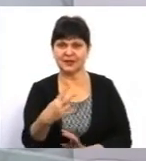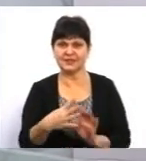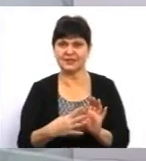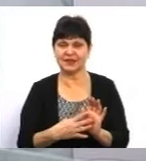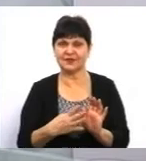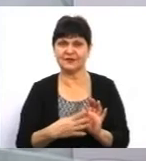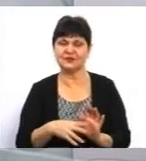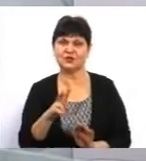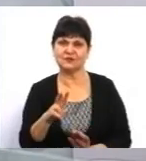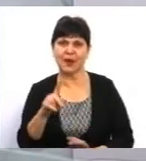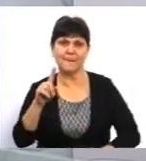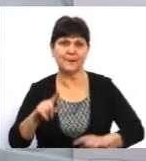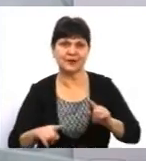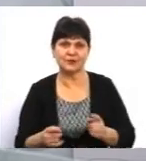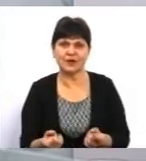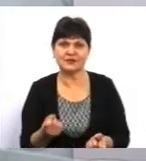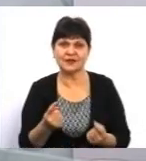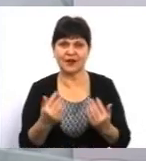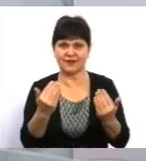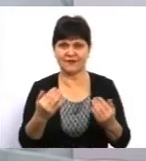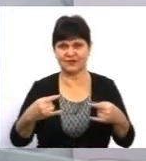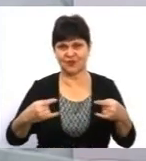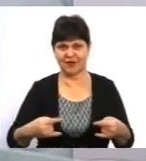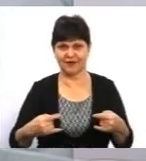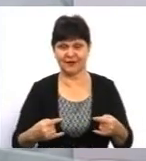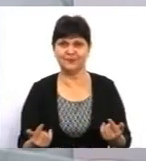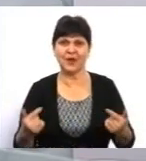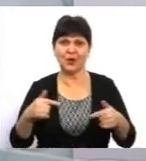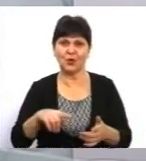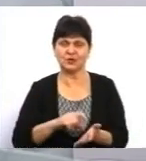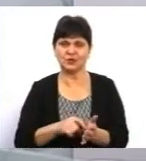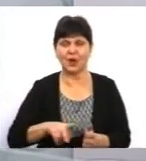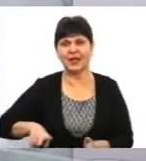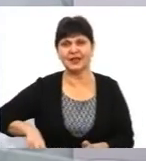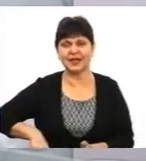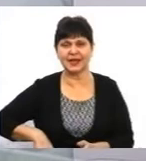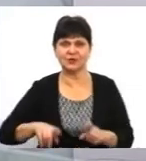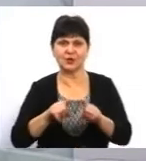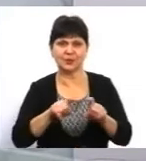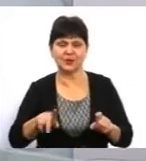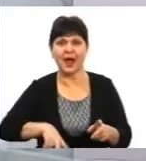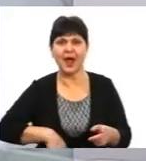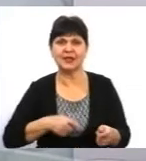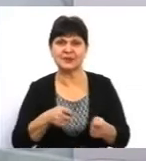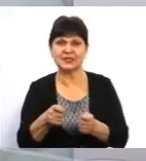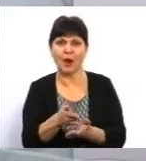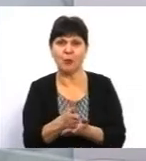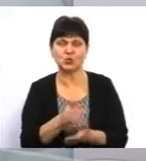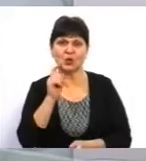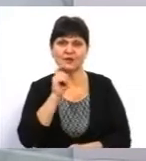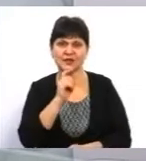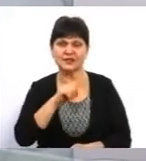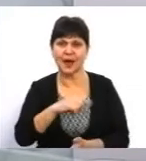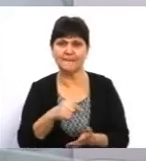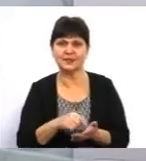55-29-92. Він періодично з'являється на ваших екранах. Гостя студії – директорка департаменту адміністративних послуг Вінницької міської